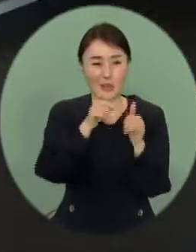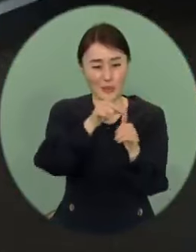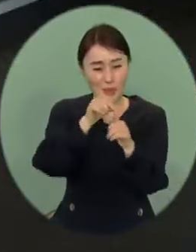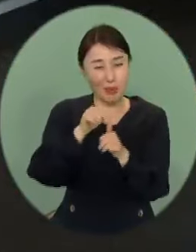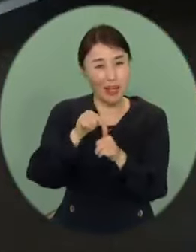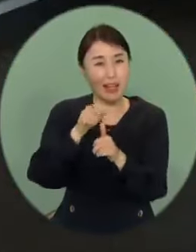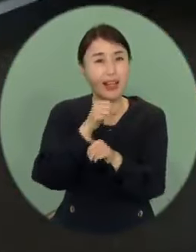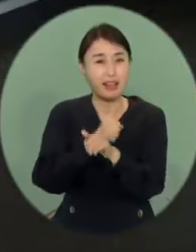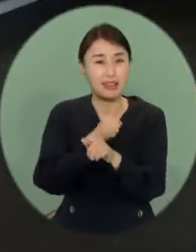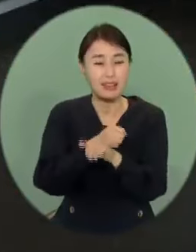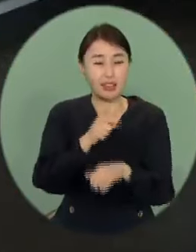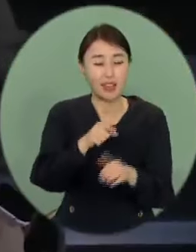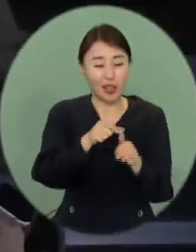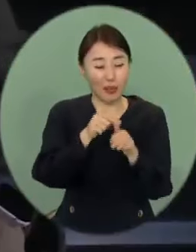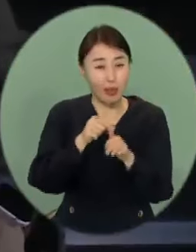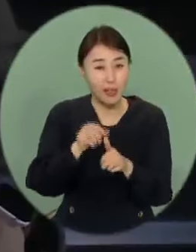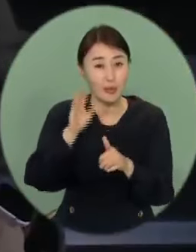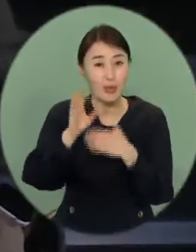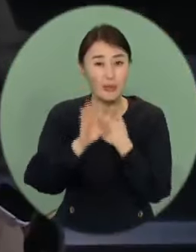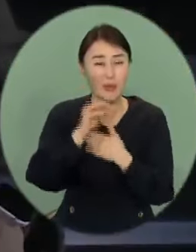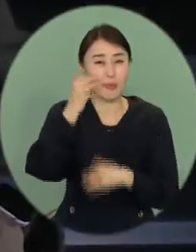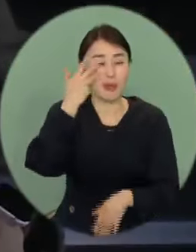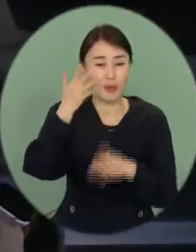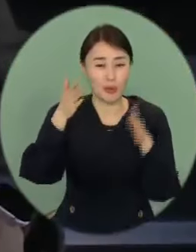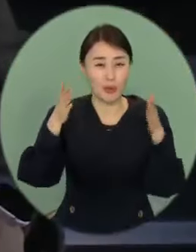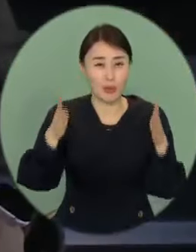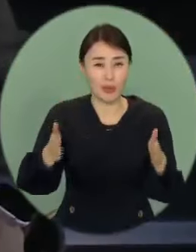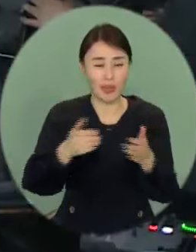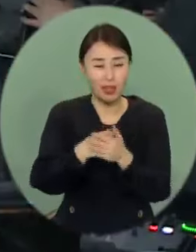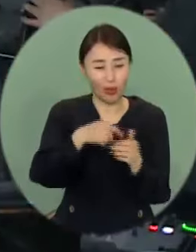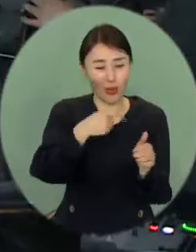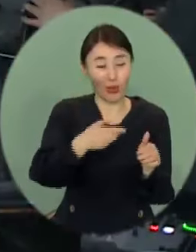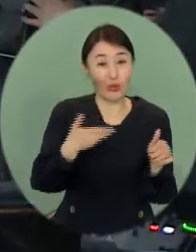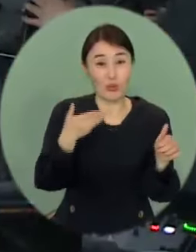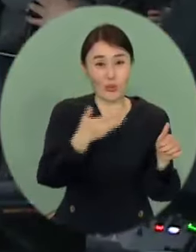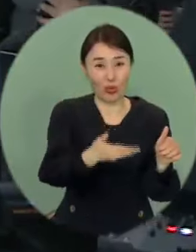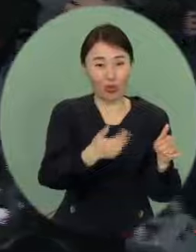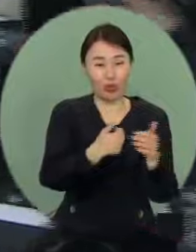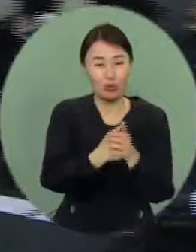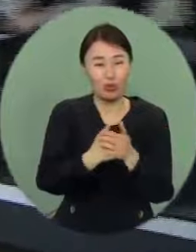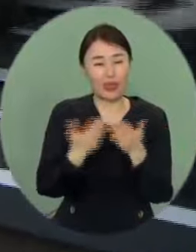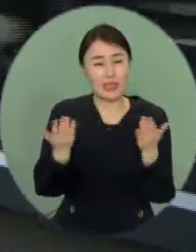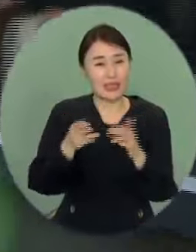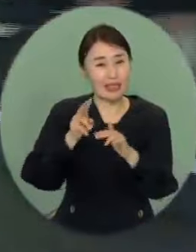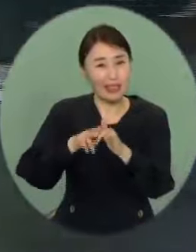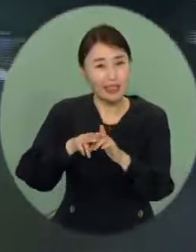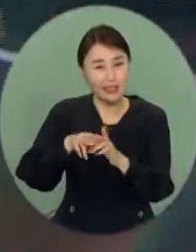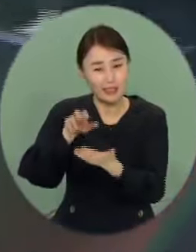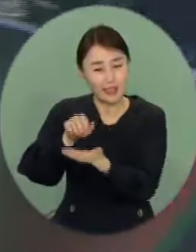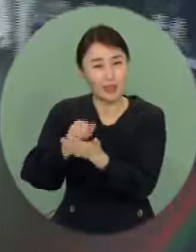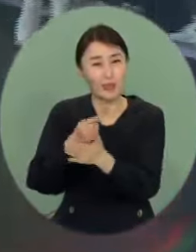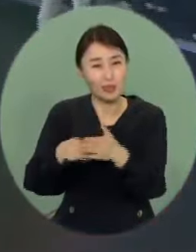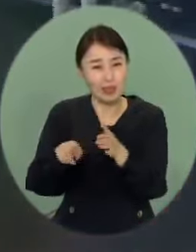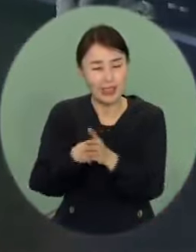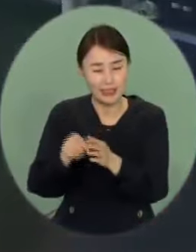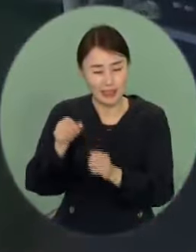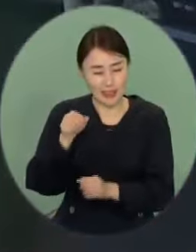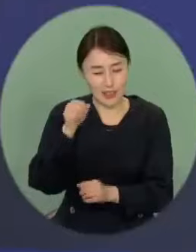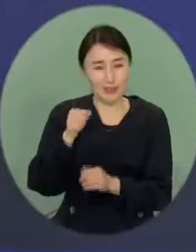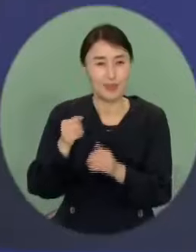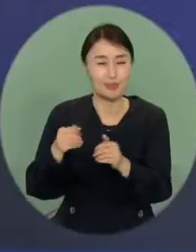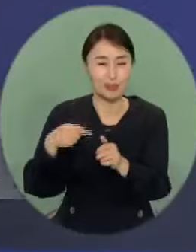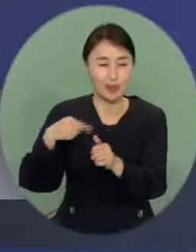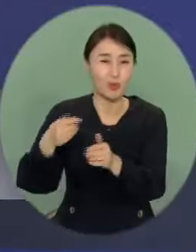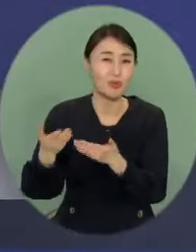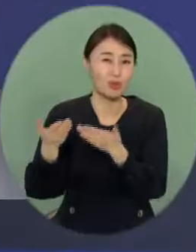선발된 학생들은 8개월 동안 콘텐츠 개발과 제작 교육을 받고 좁은 취업시장을 뚫기 위한 영을 키워나갑니다